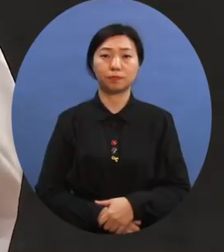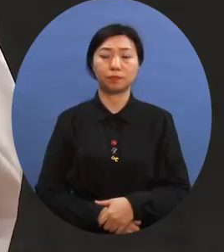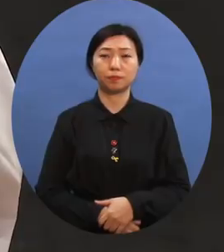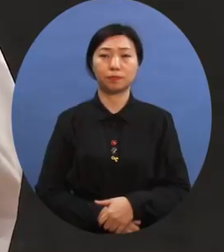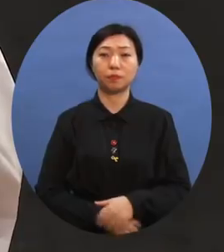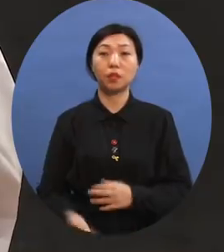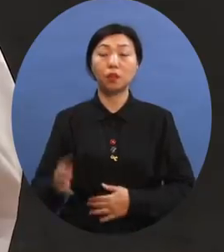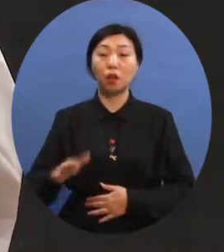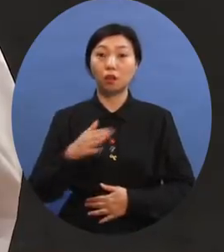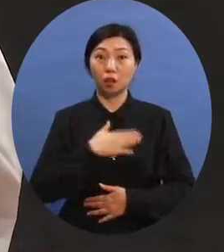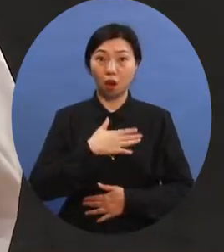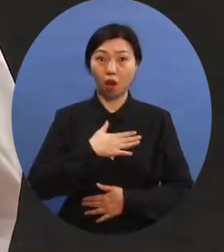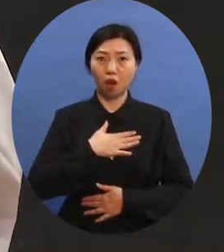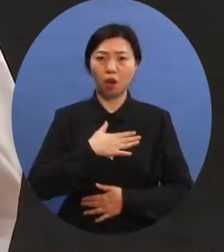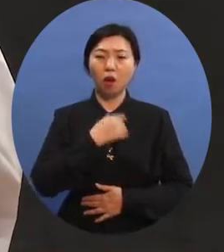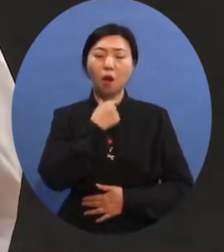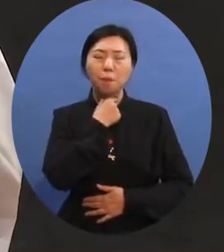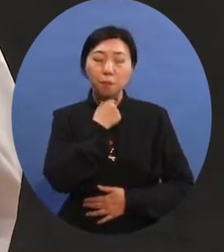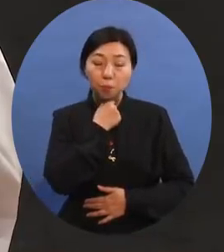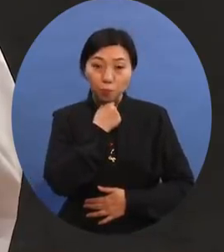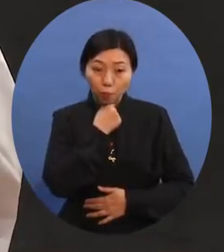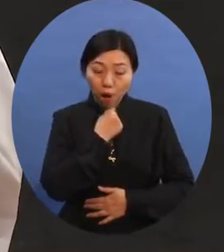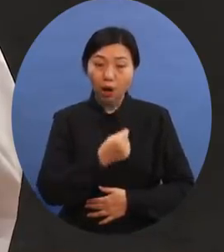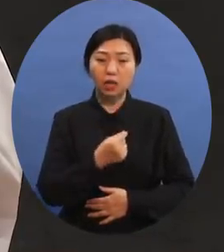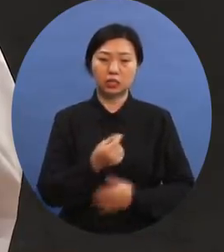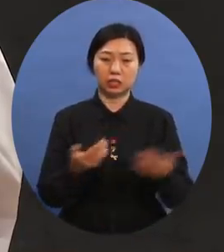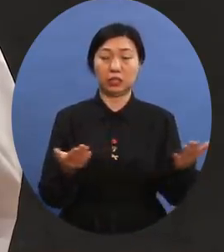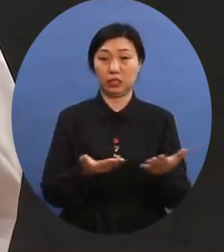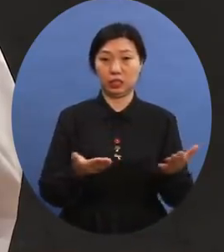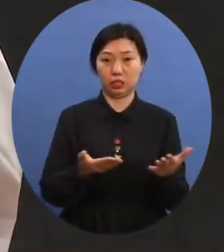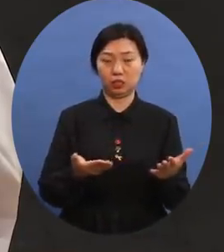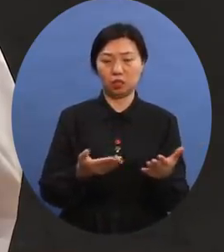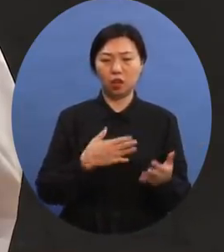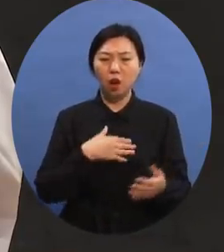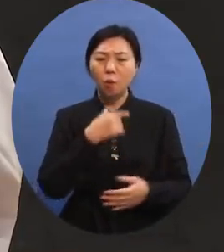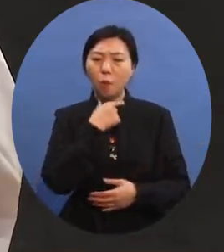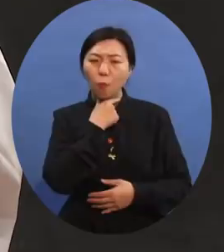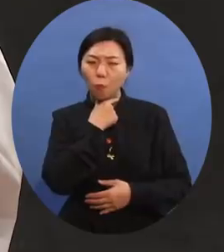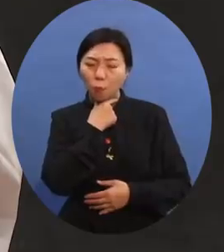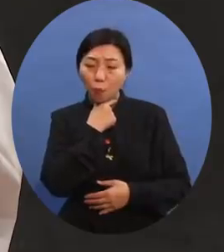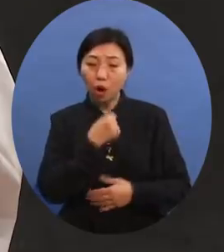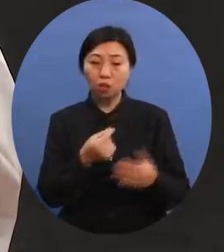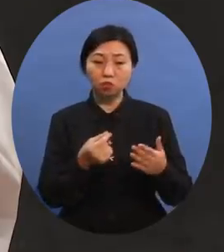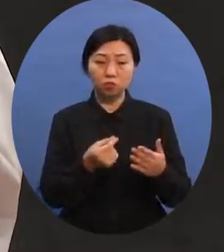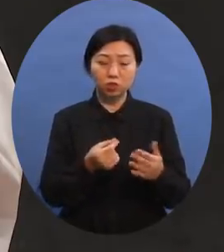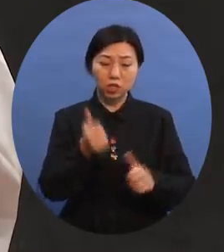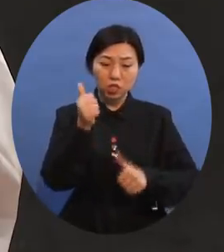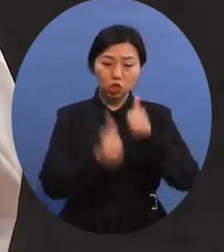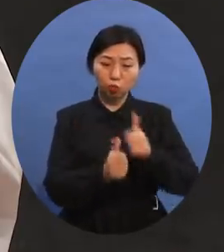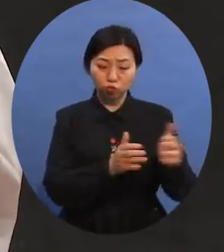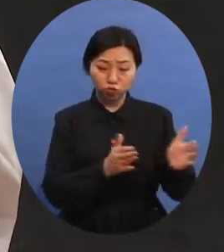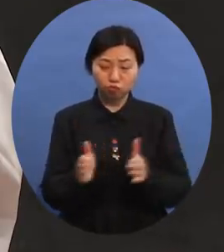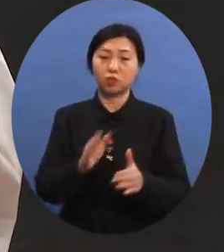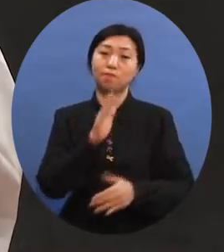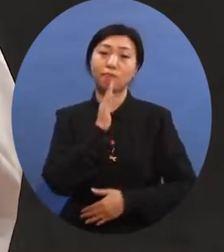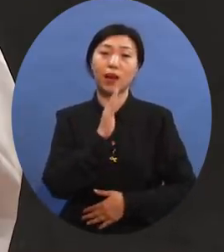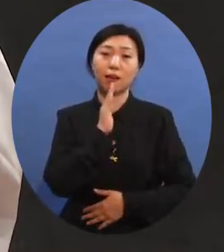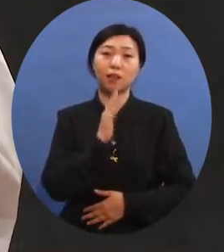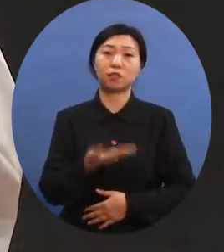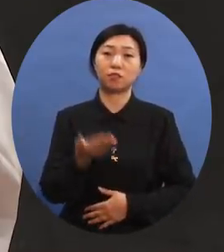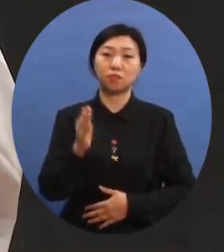근데 제가 하고 싶어서 돈이나 이런 것보다는 제가 하고 싶어서 준비하는 게 맞는데요.